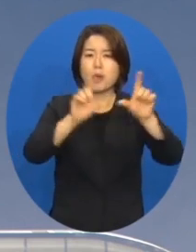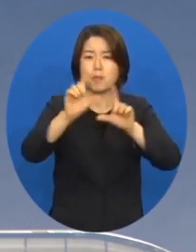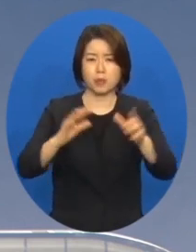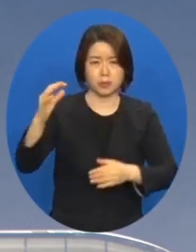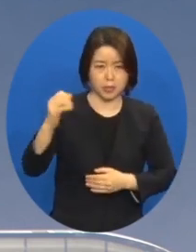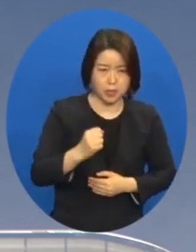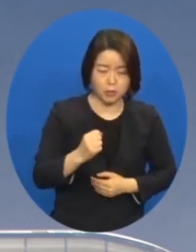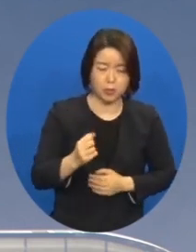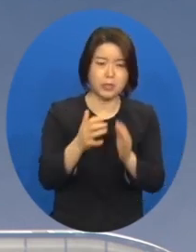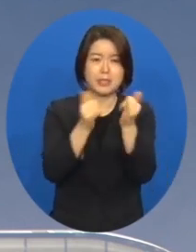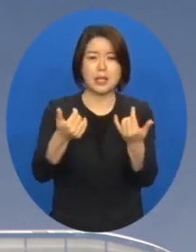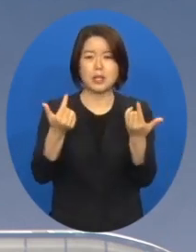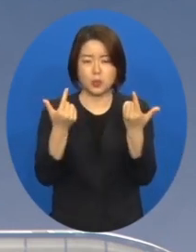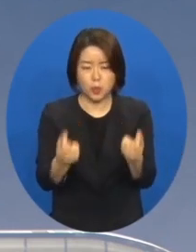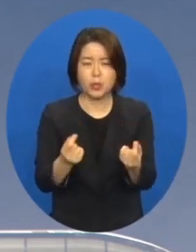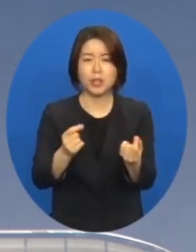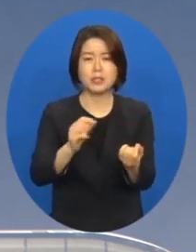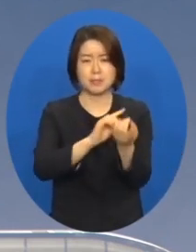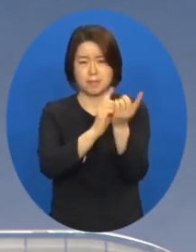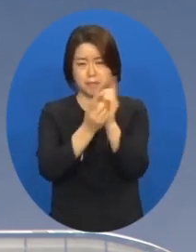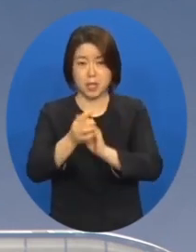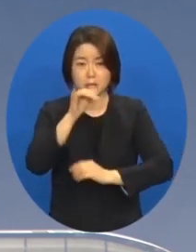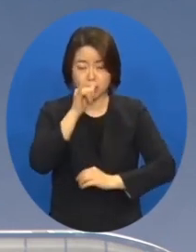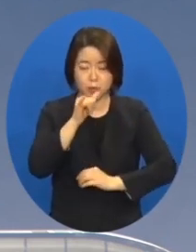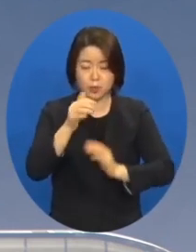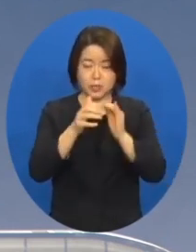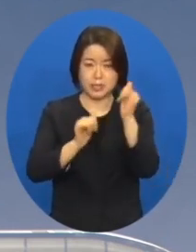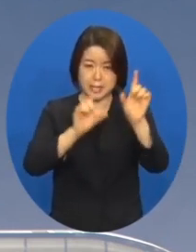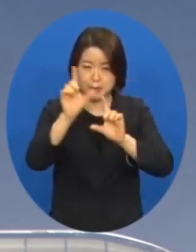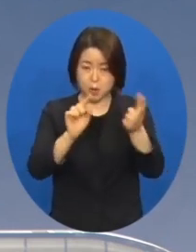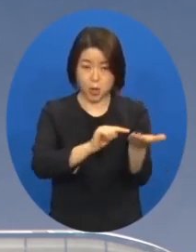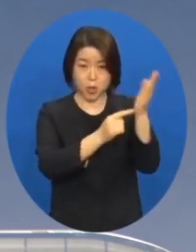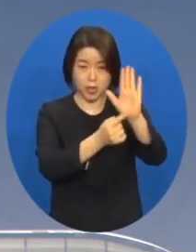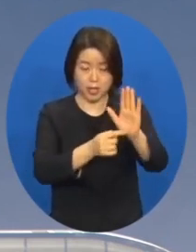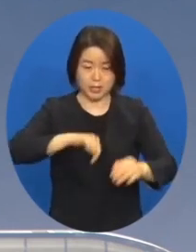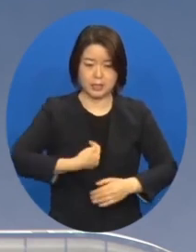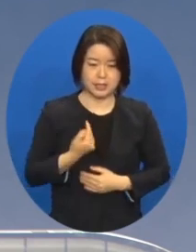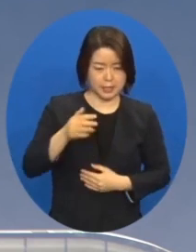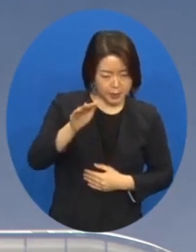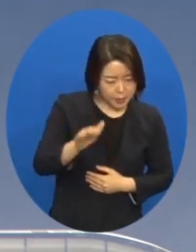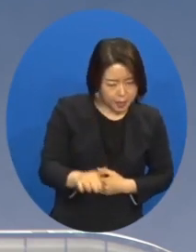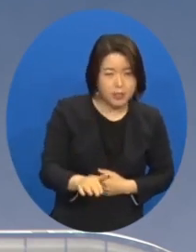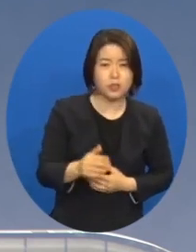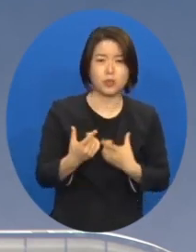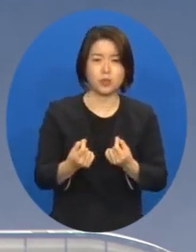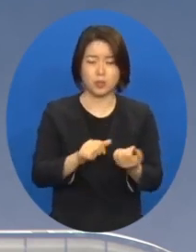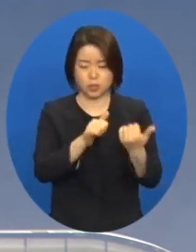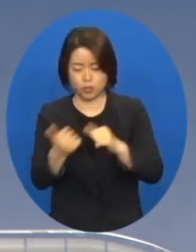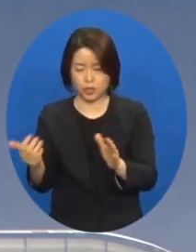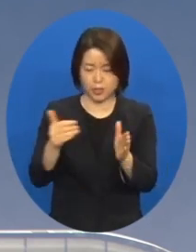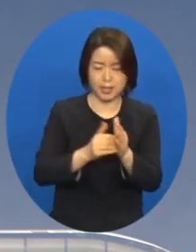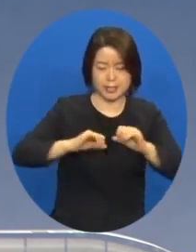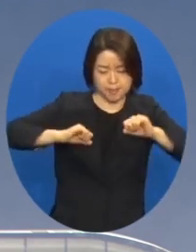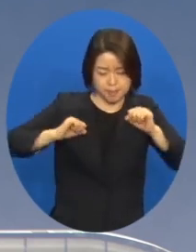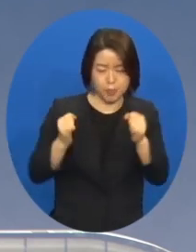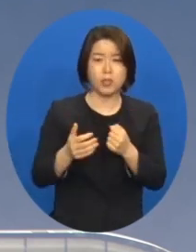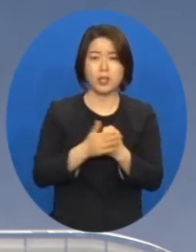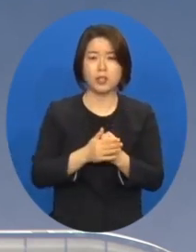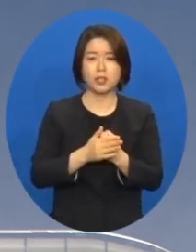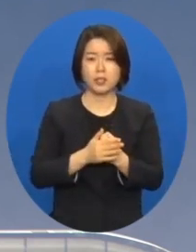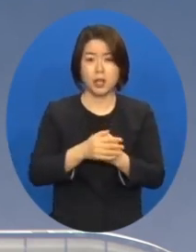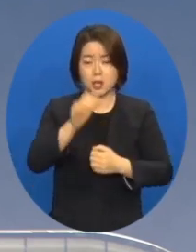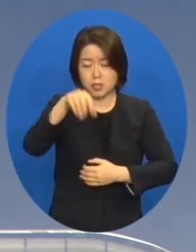가지사 사람들과 같이 되셨고 사람의 모양으로 나타나사 자기를 낮추시고 죽기까지 복종하셨으니 곧